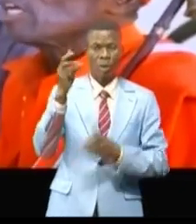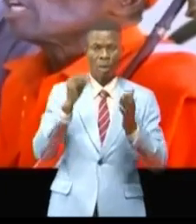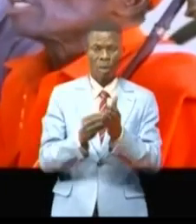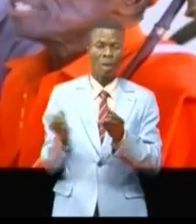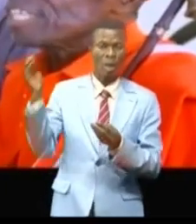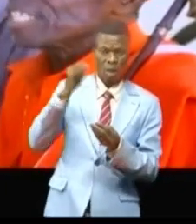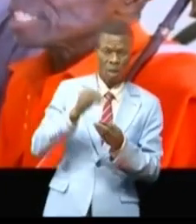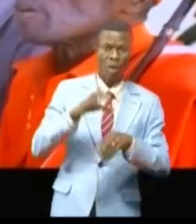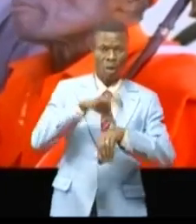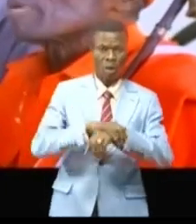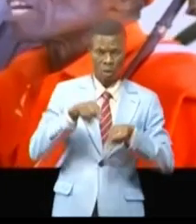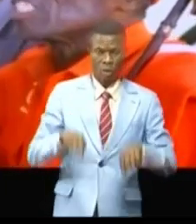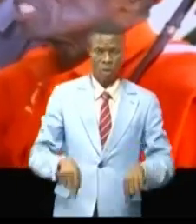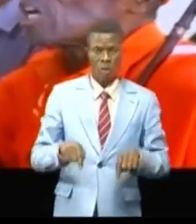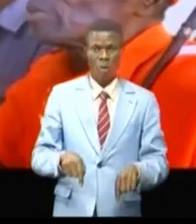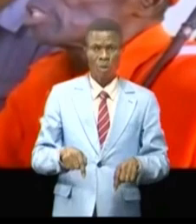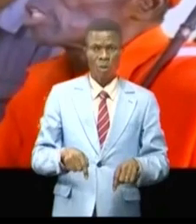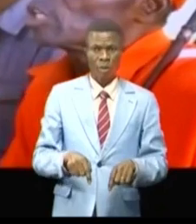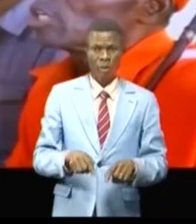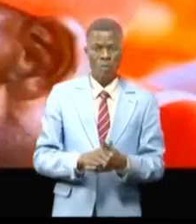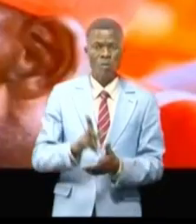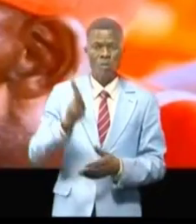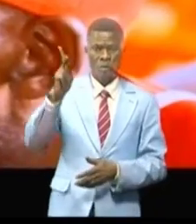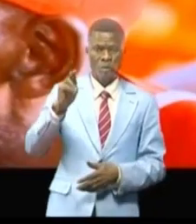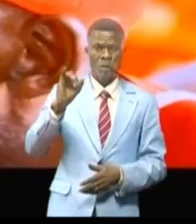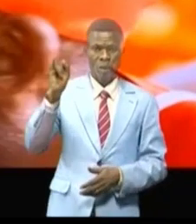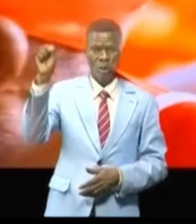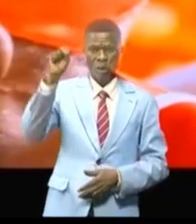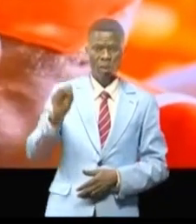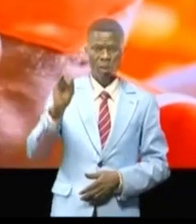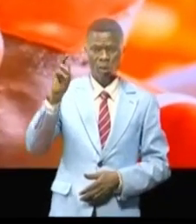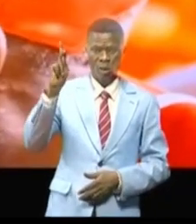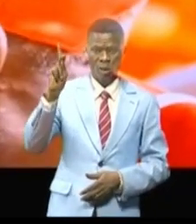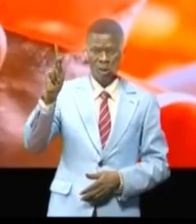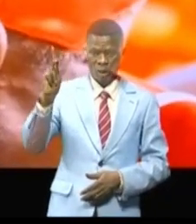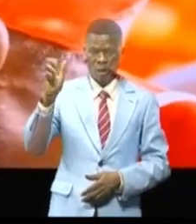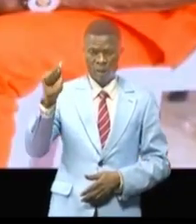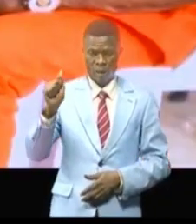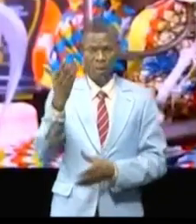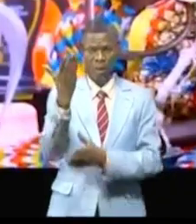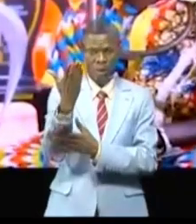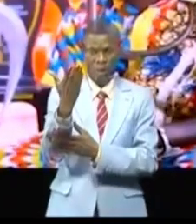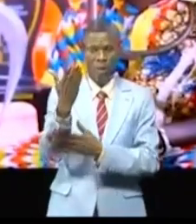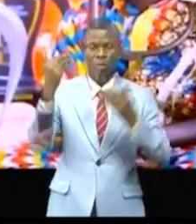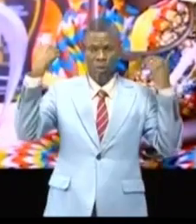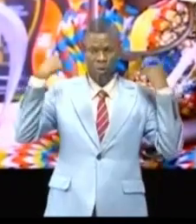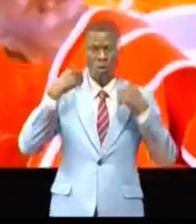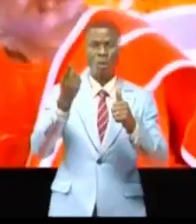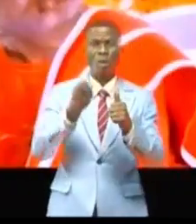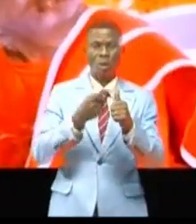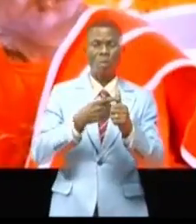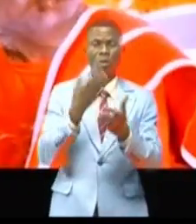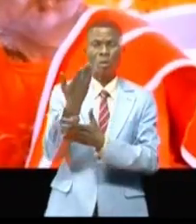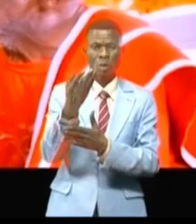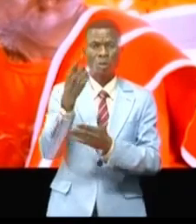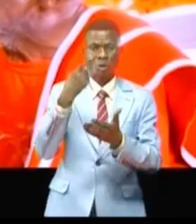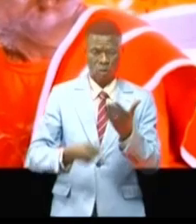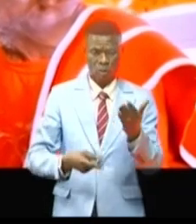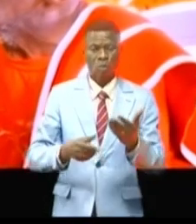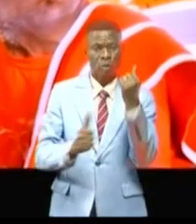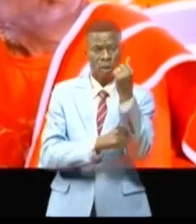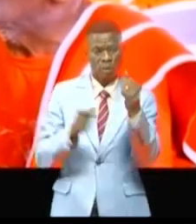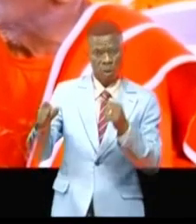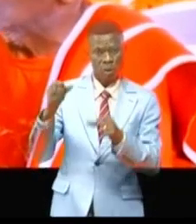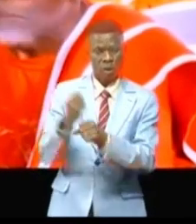se trouvent capturés à Kissia, Cameroun. Nous demandons alors 3 choses. La première chose, c'est que ces gens